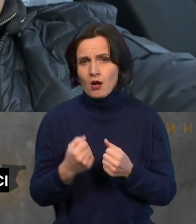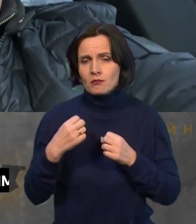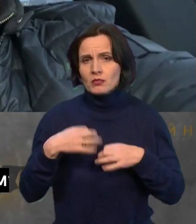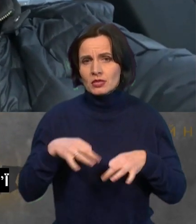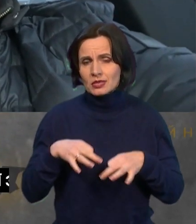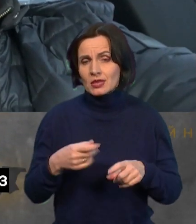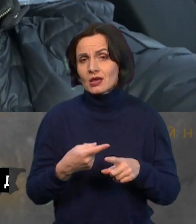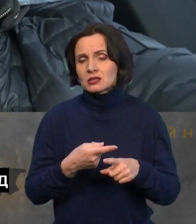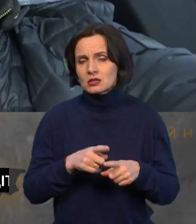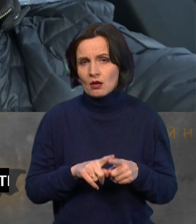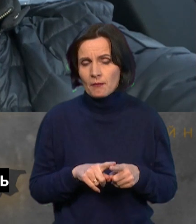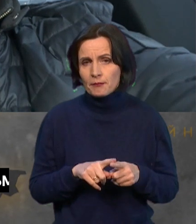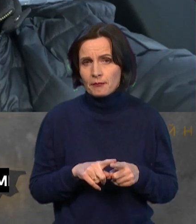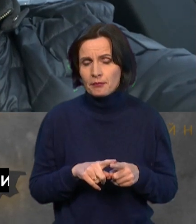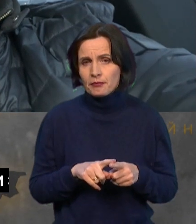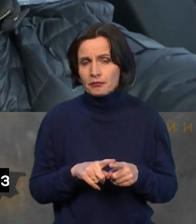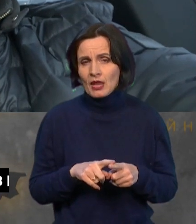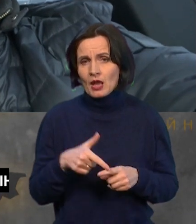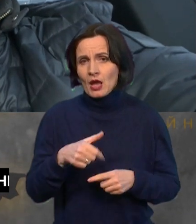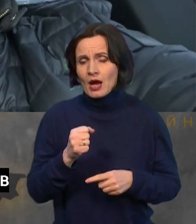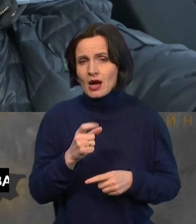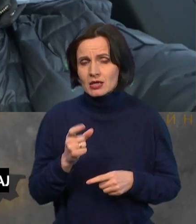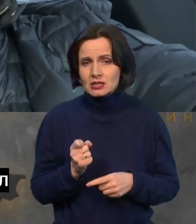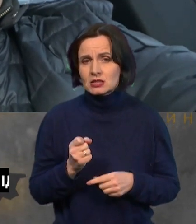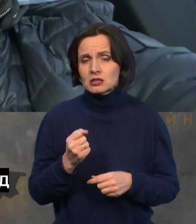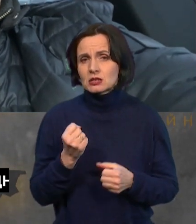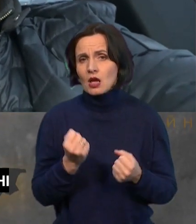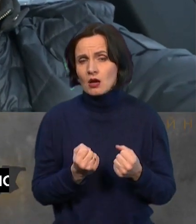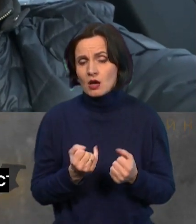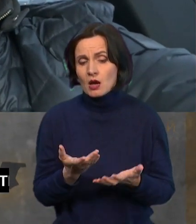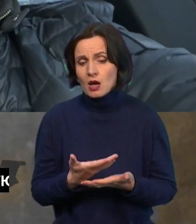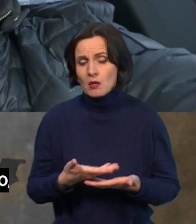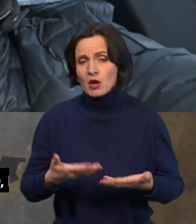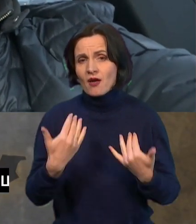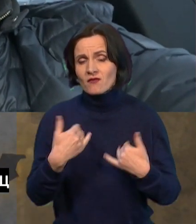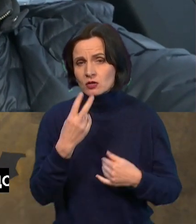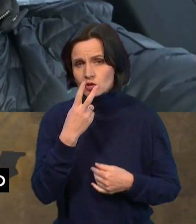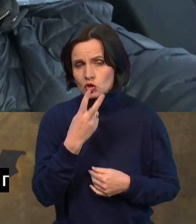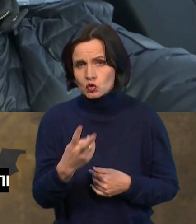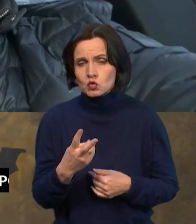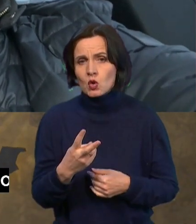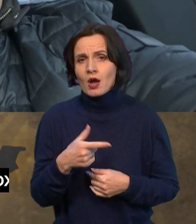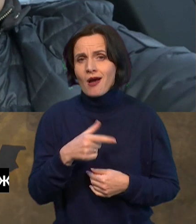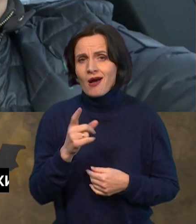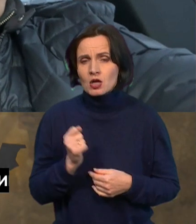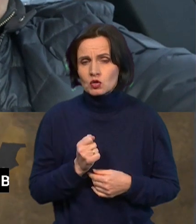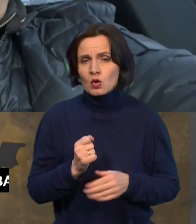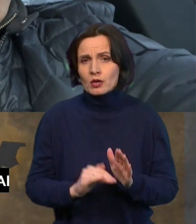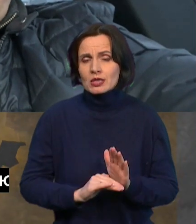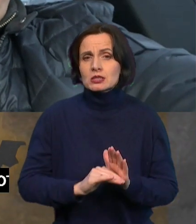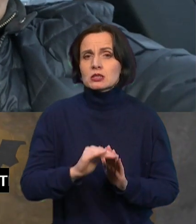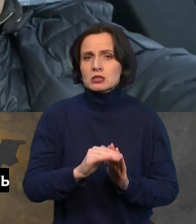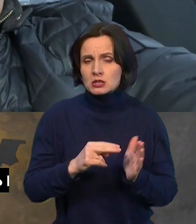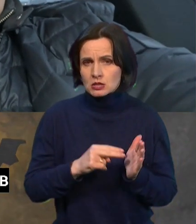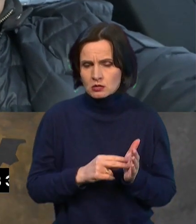це скраплений газ автомобільний. І, до речі, ми вже побачили по скрапленому автомобільному газу ріст цін достатньо